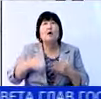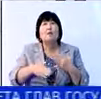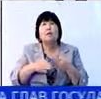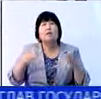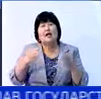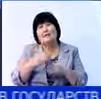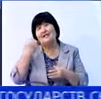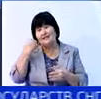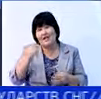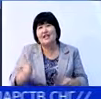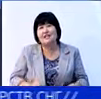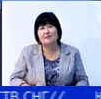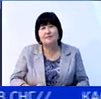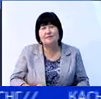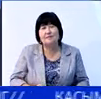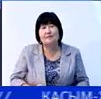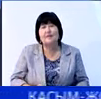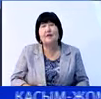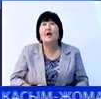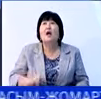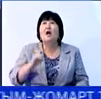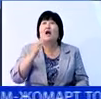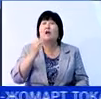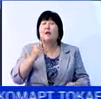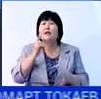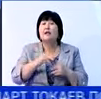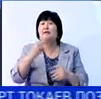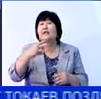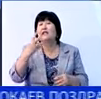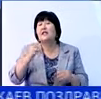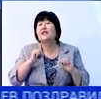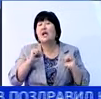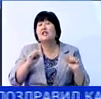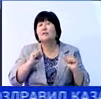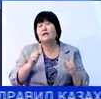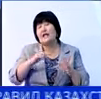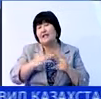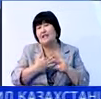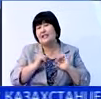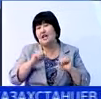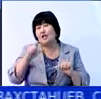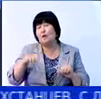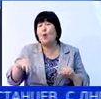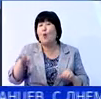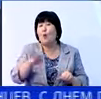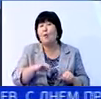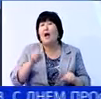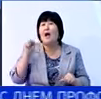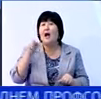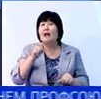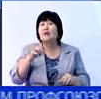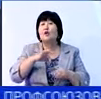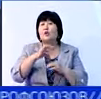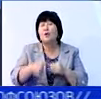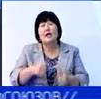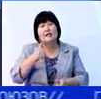команде выиграть. В Карамакше завершилась 33-я спартакиада сельских спортсменов области «Алтын-Кыс».